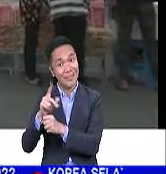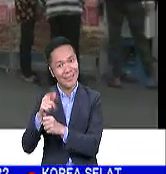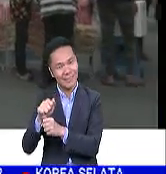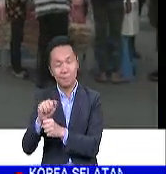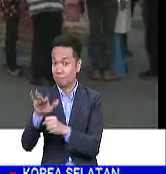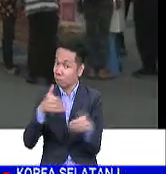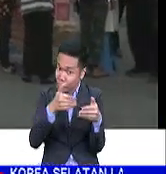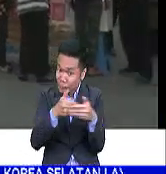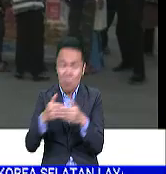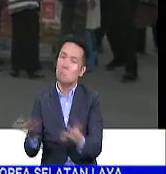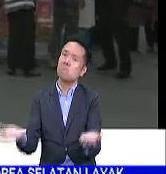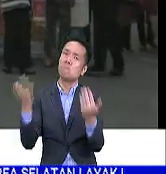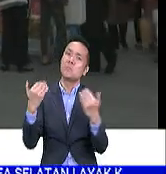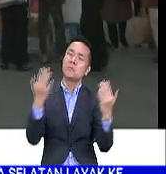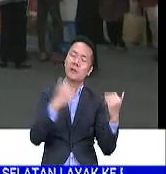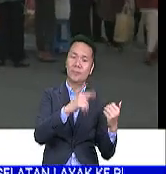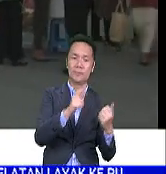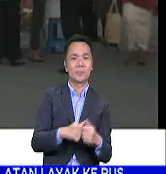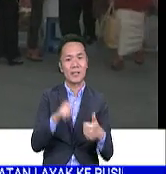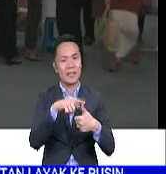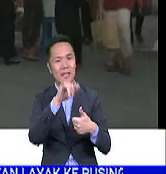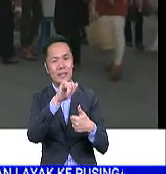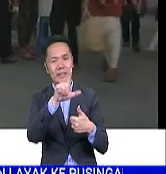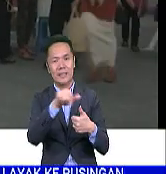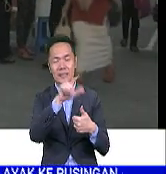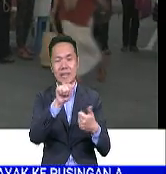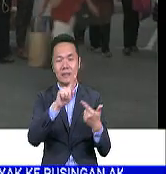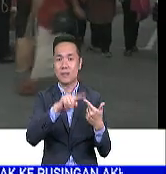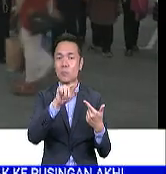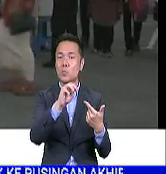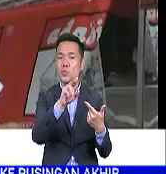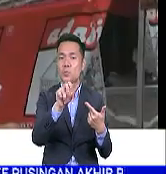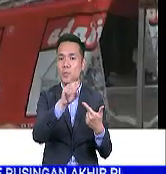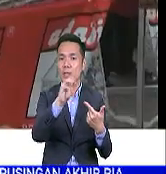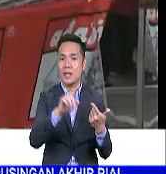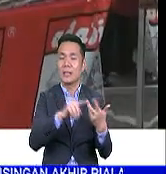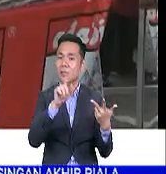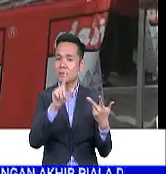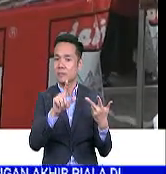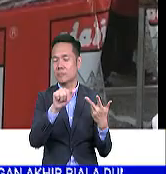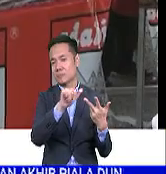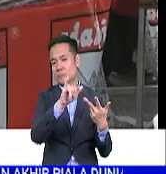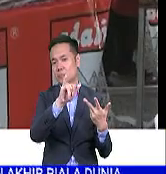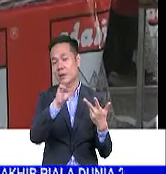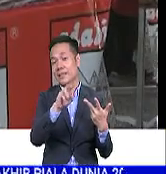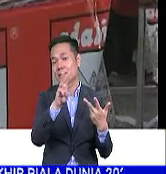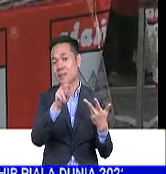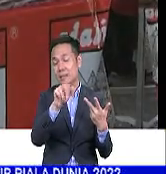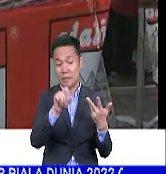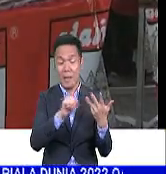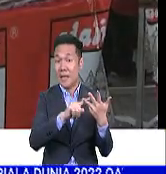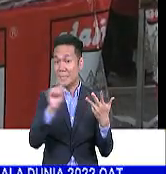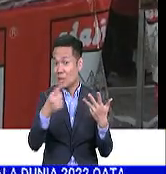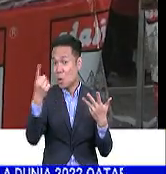Khususnya yang berdekatan boleh datang ramai-ramai. Kita ada Izzat Lazim, kita ada Musmi, kita ada Wani Hasrita, kita ada Tajul, dan kita bawakan seorang